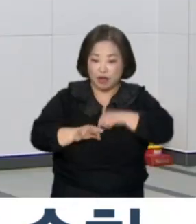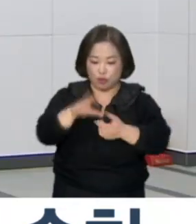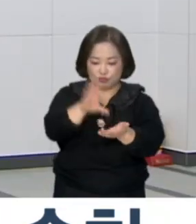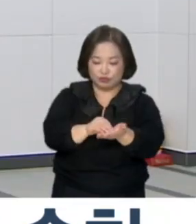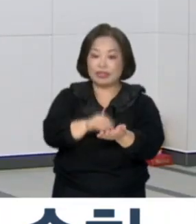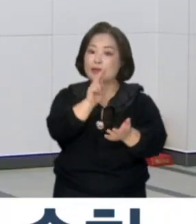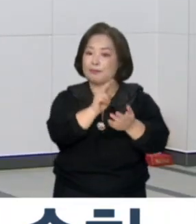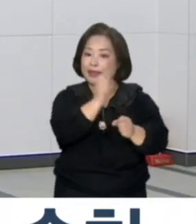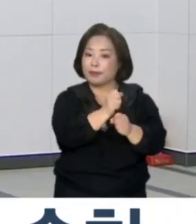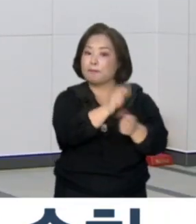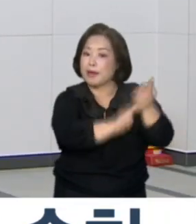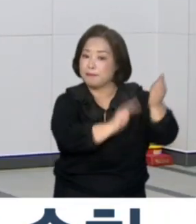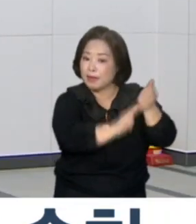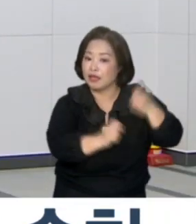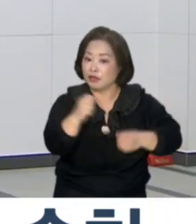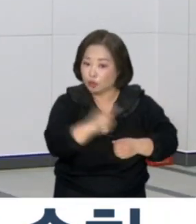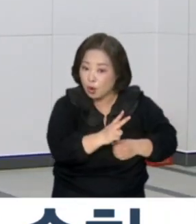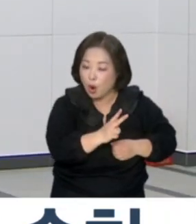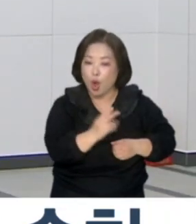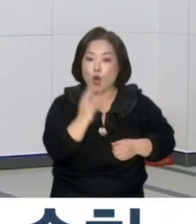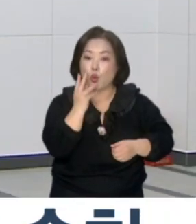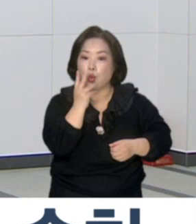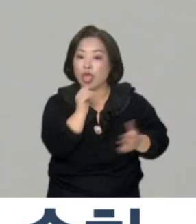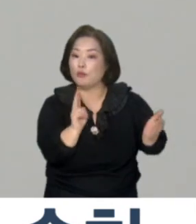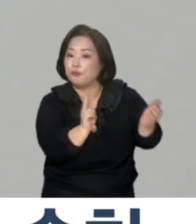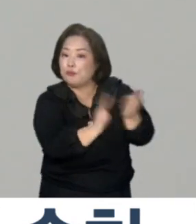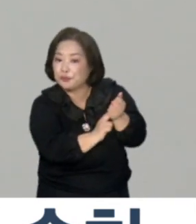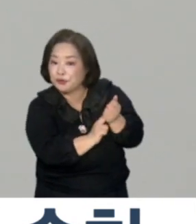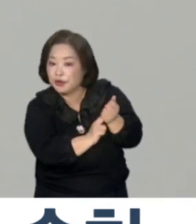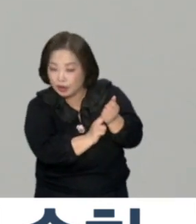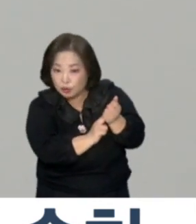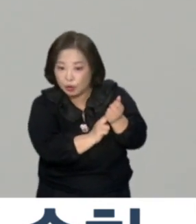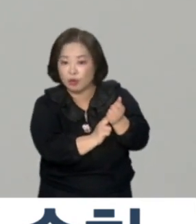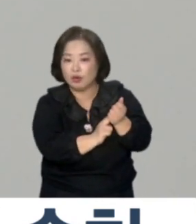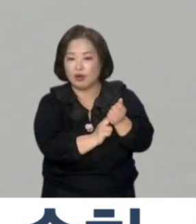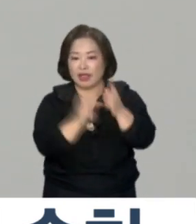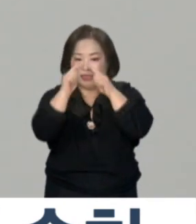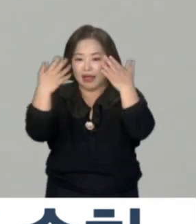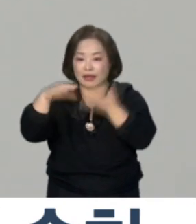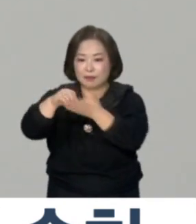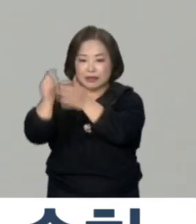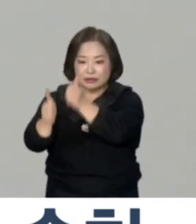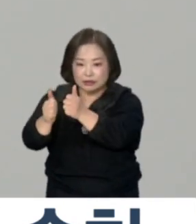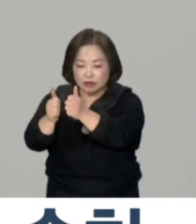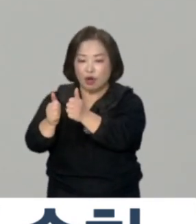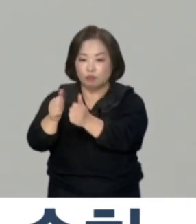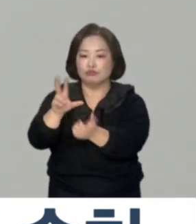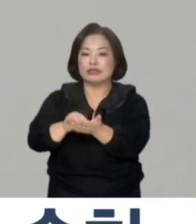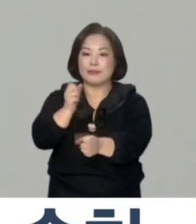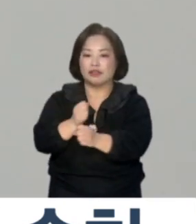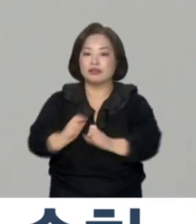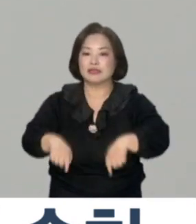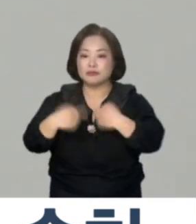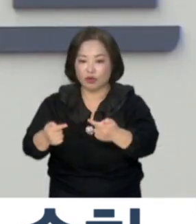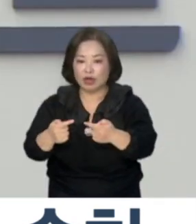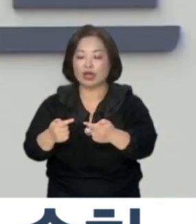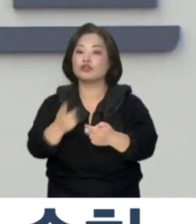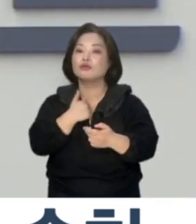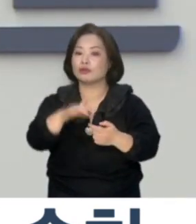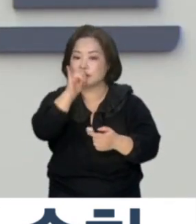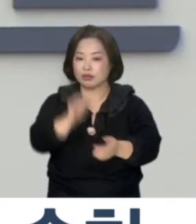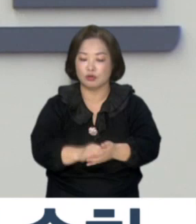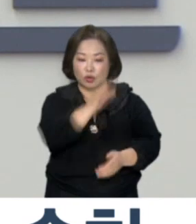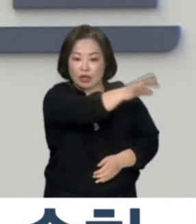판매하거나 문항 판매 사실을 숨기고 수능출제 참여한 혐의 등을 받습니다 특히 입시 학원으로부터